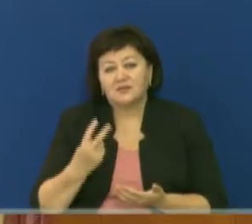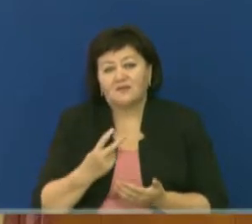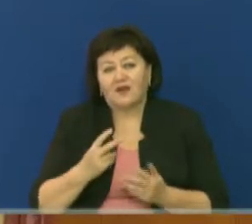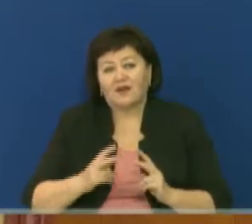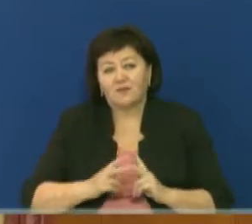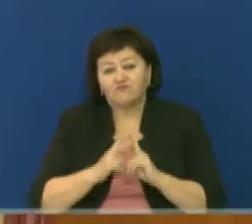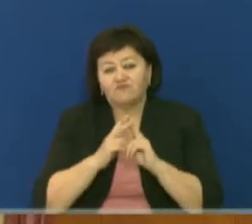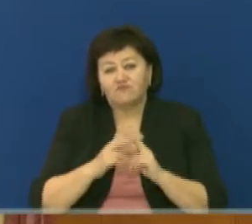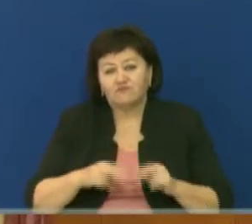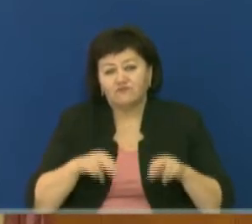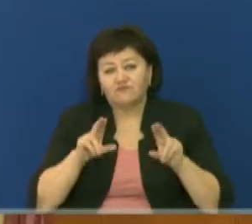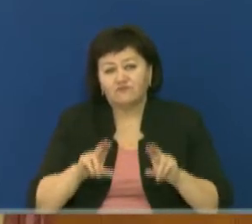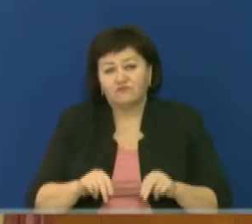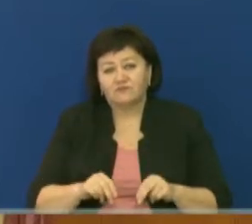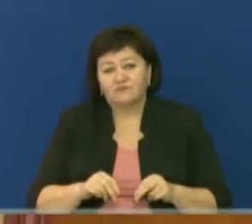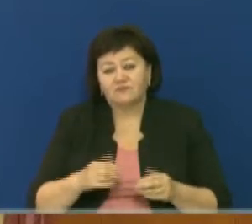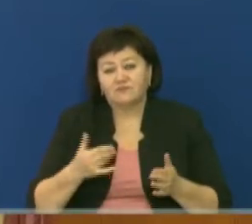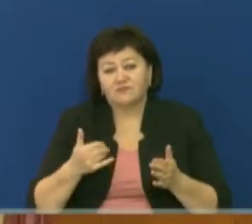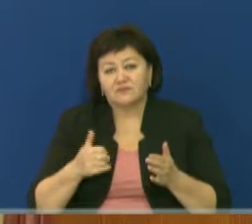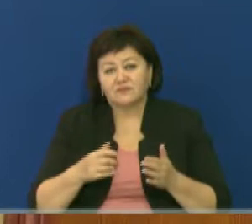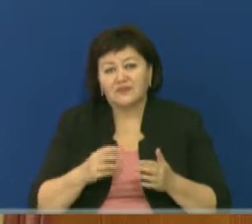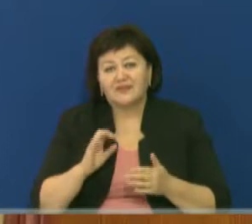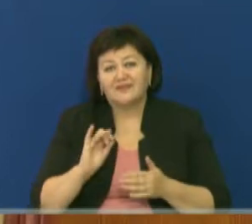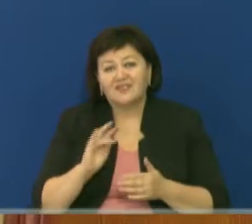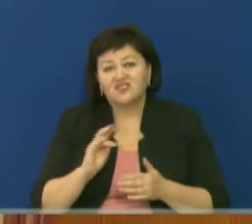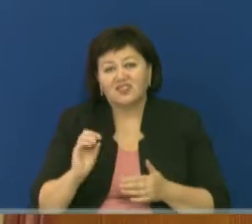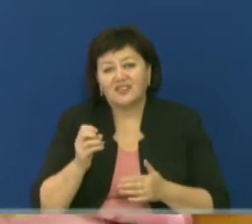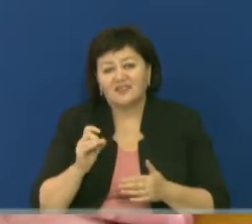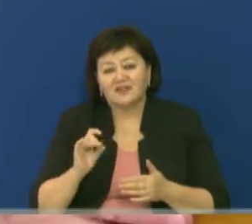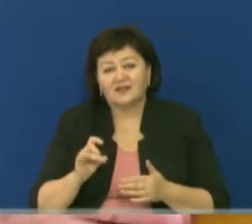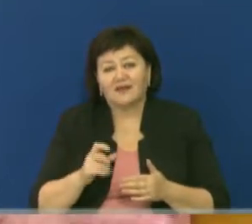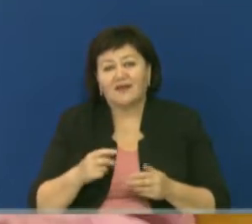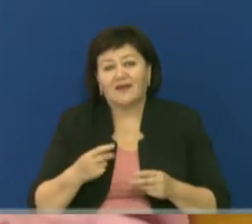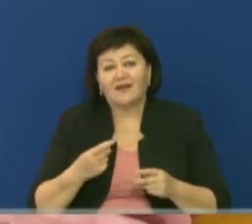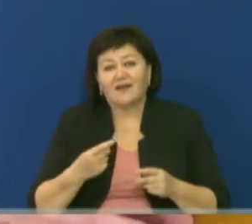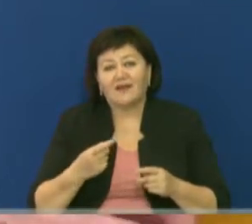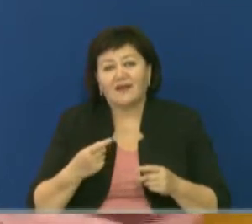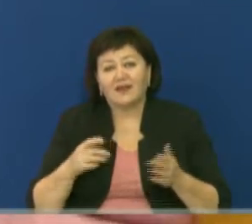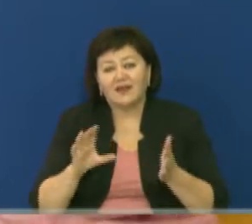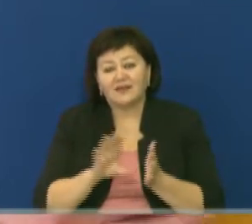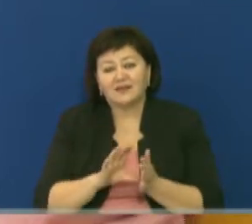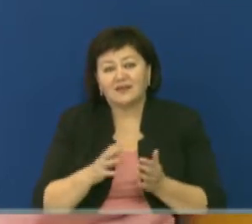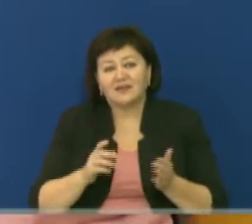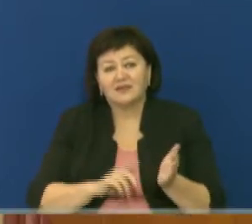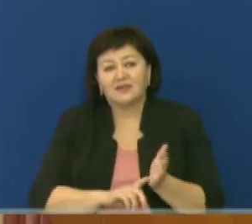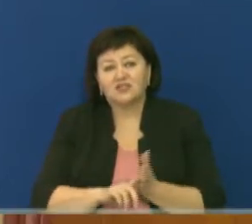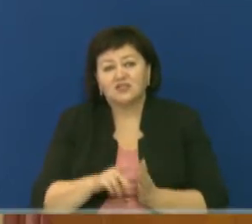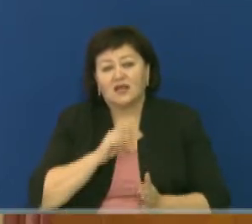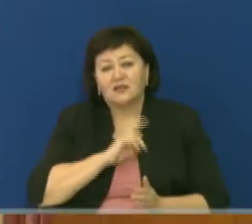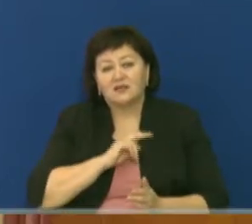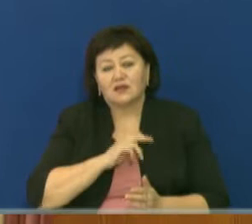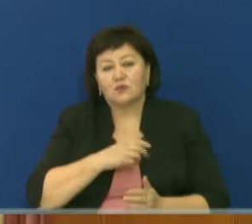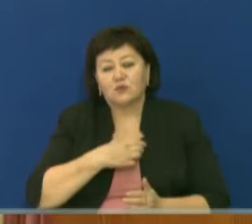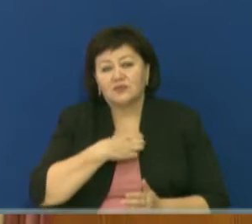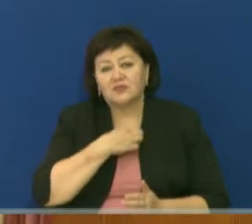образования по специальностям инженер-электрик и экономист. Трудовую деятельность начал в 1992 году с должности инженера в Аягосском районе. В